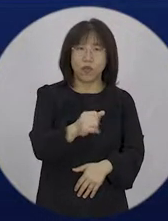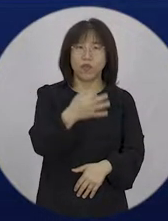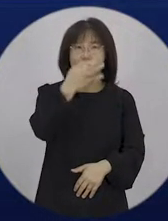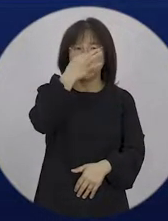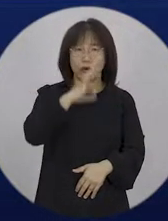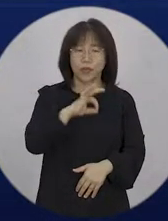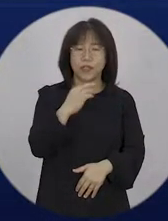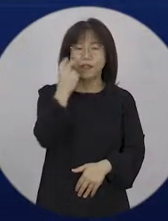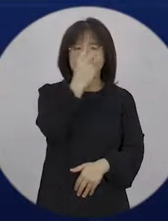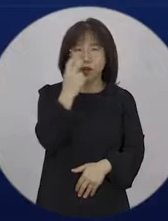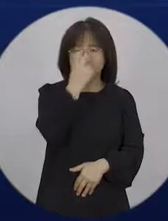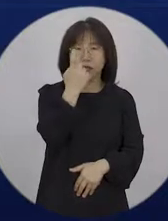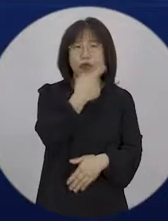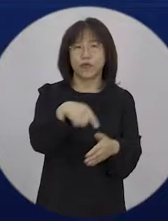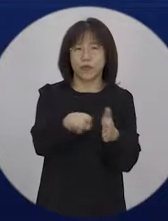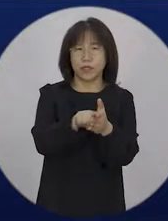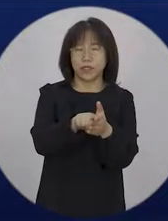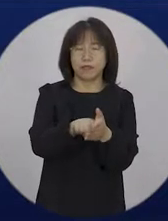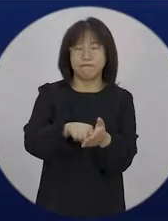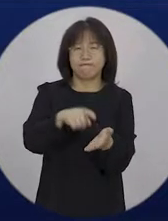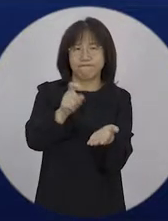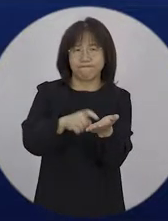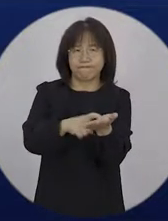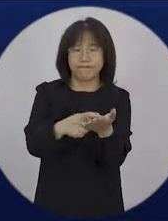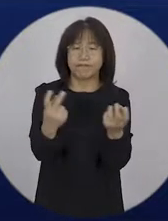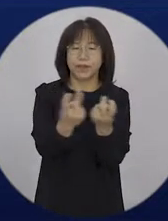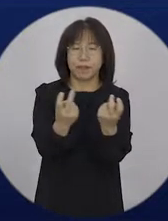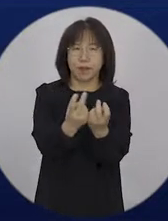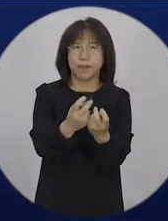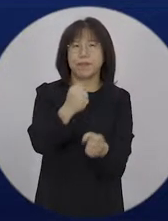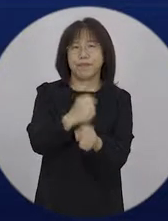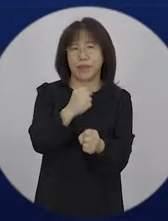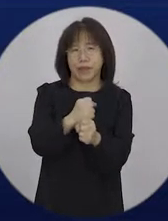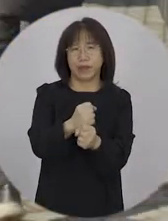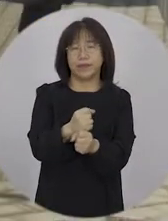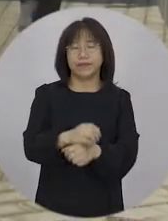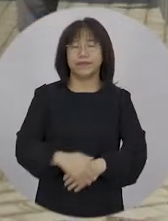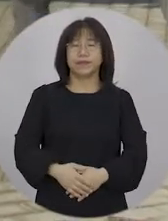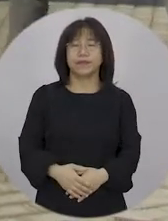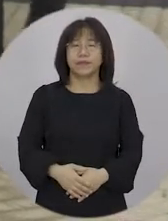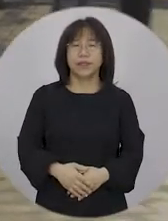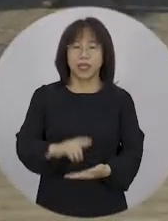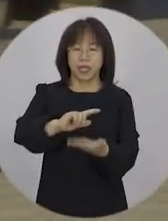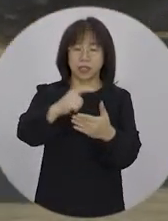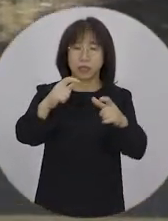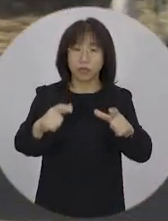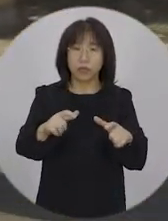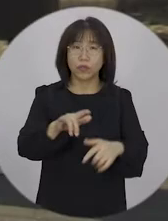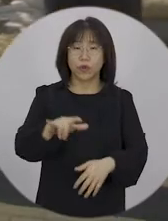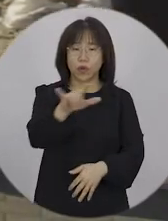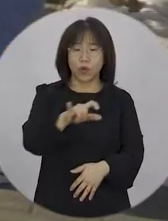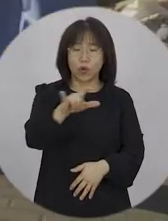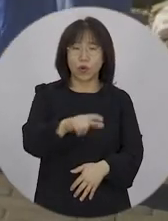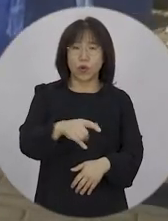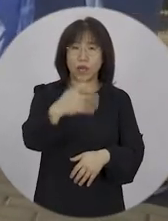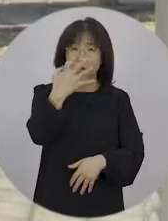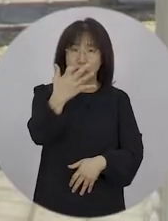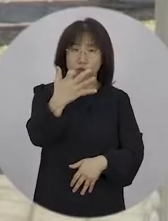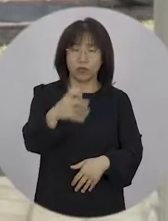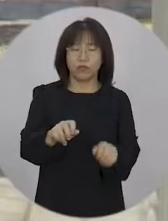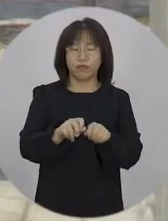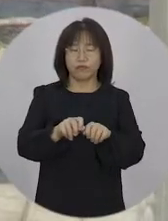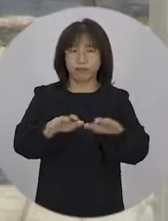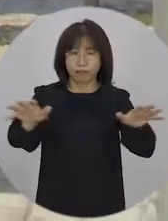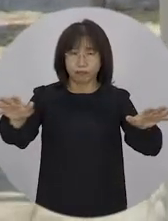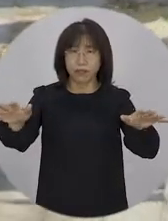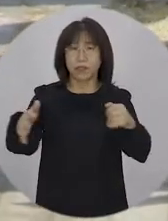콜은 알고 역학조사 b3 대책 방안을 마련했습니다 강서구는 코로 날 구가 급격히 전파되며